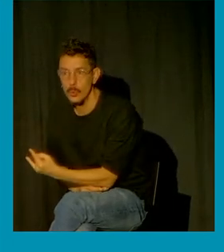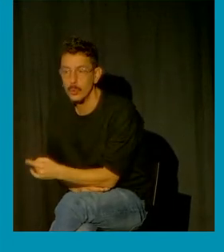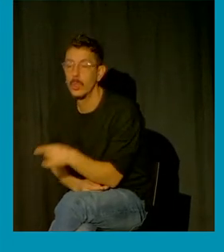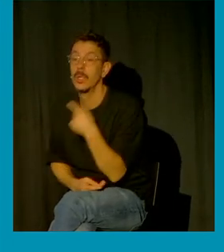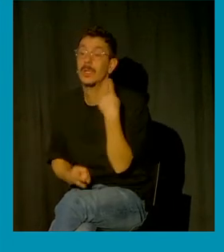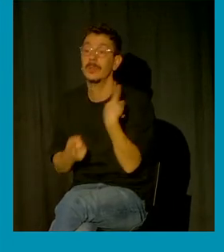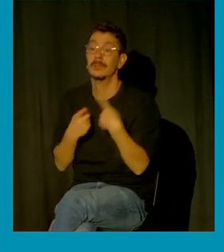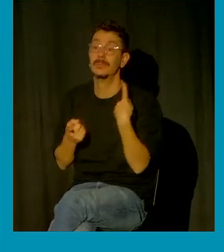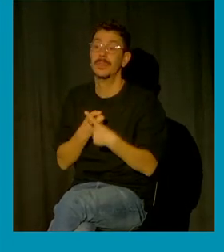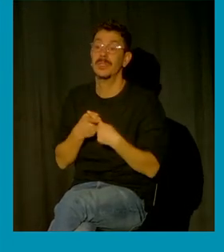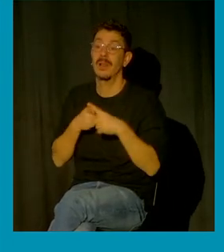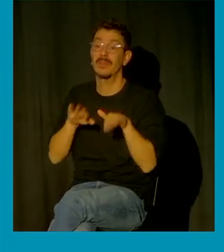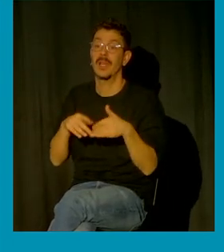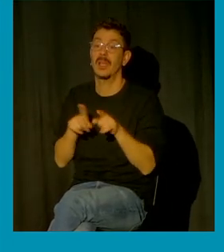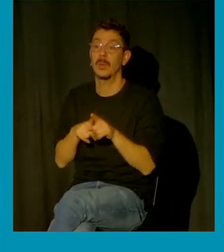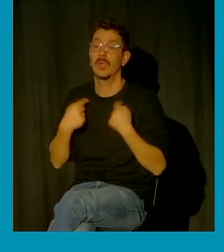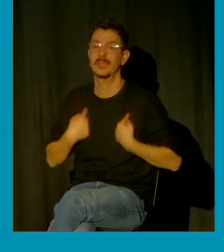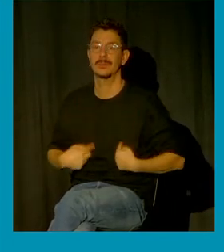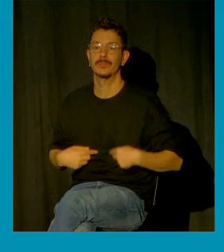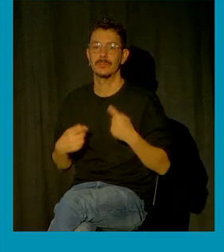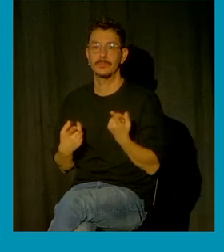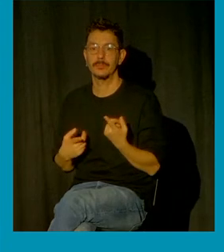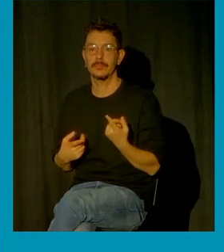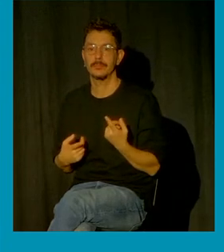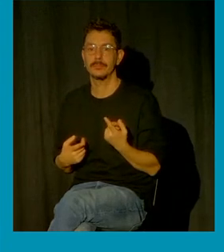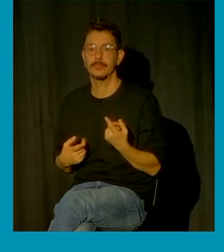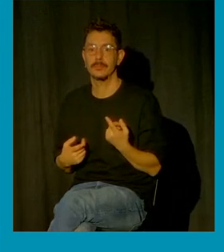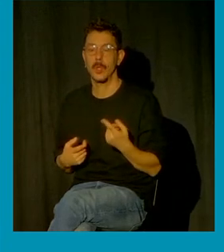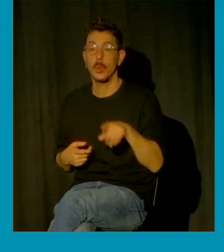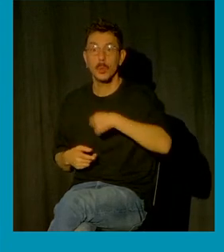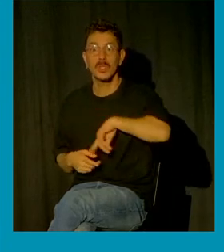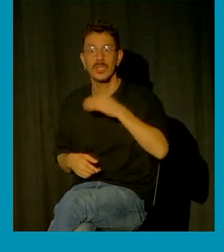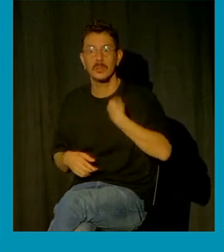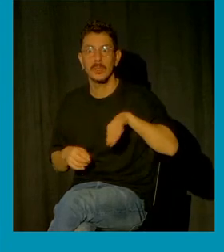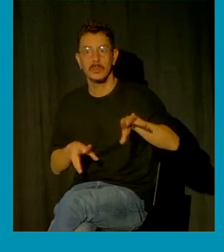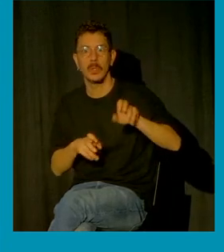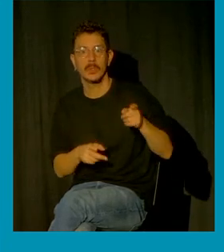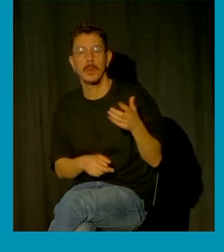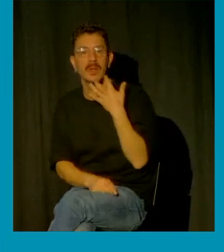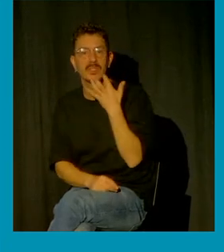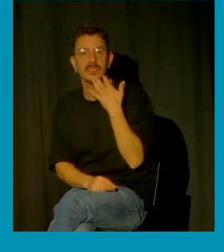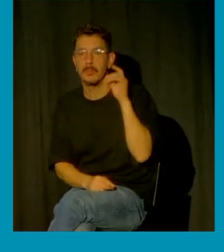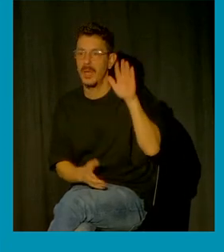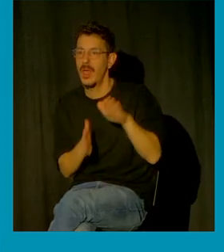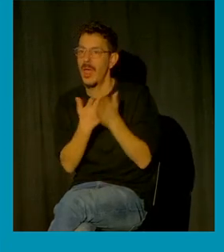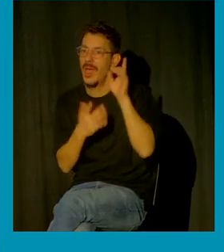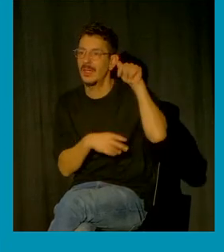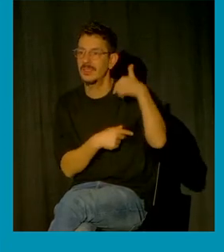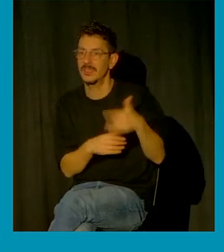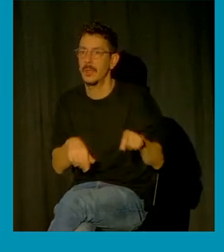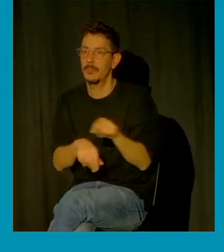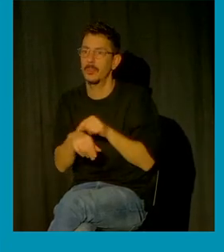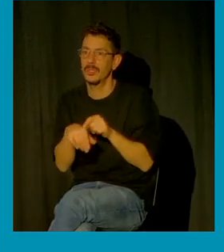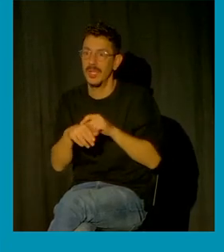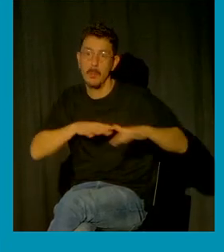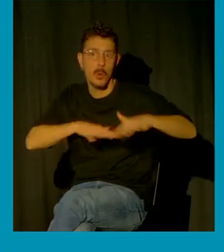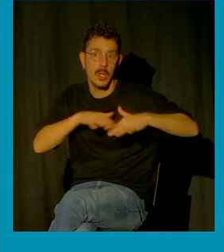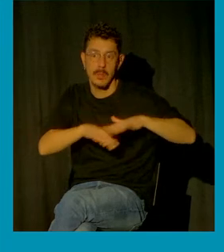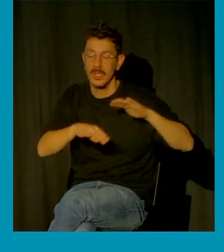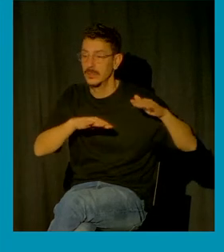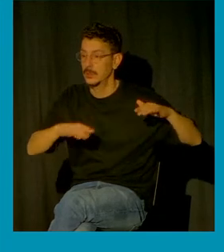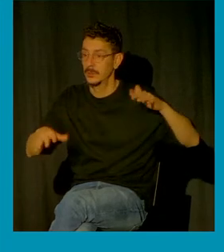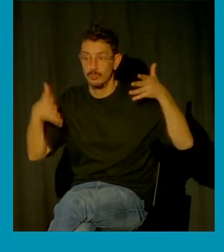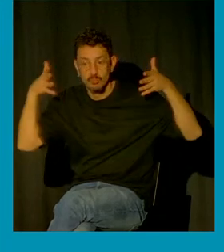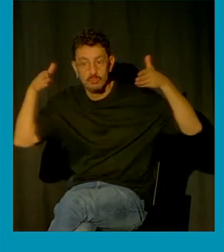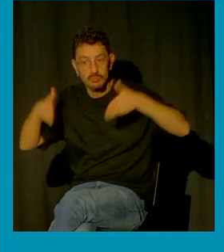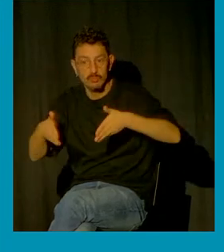-ne tota aquesta sensació de dir ostres com no hem prestat atenció no la gent de política es volca els moviments s'hi volquen i que a